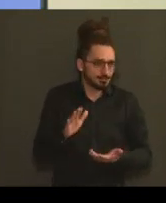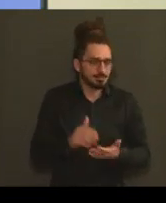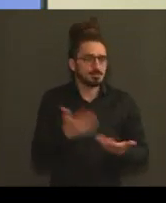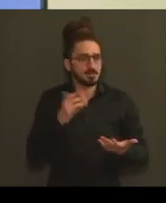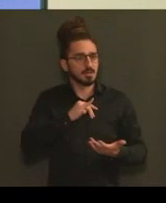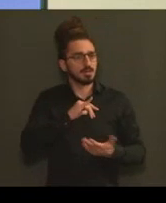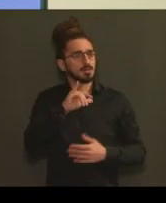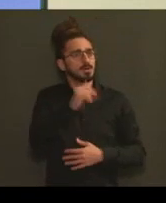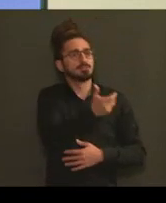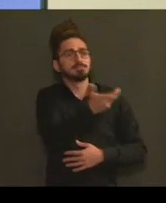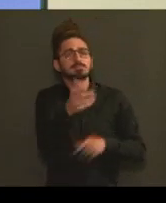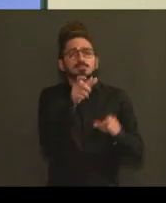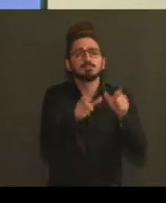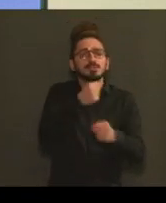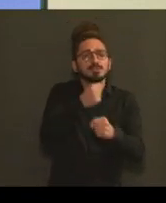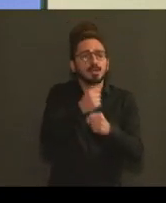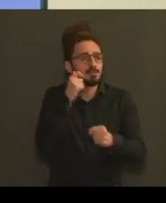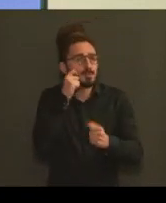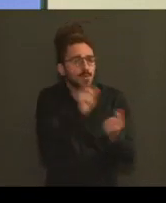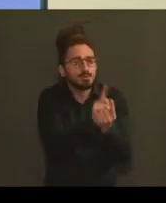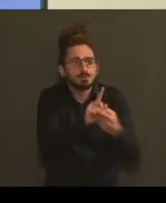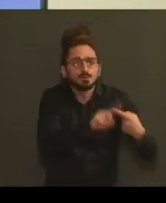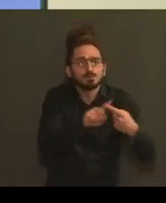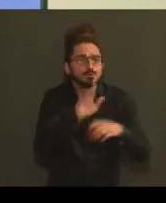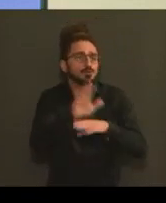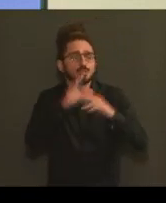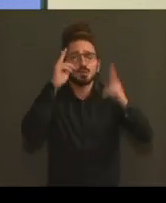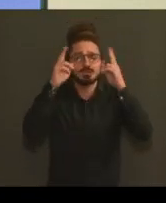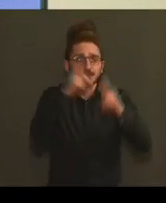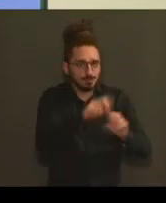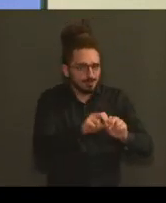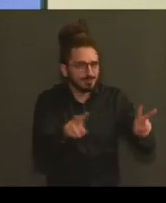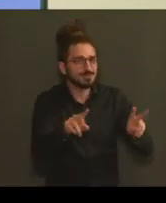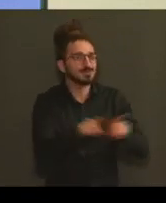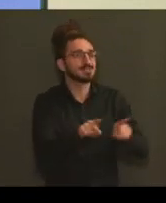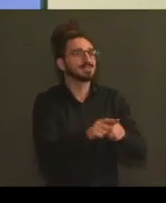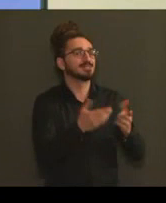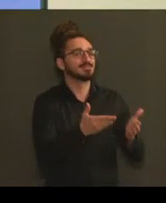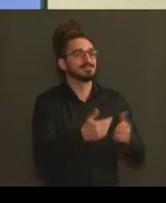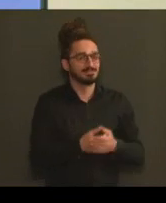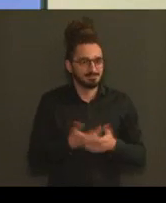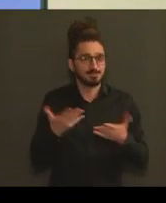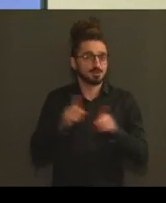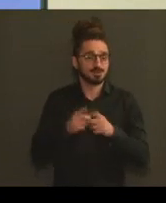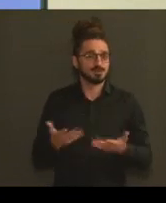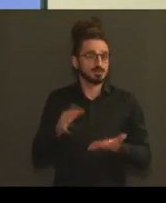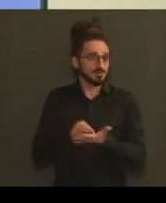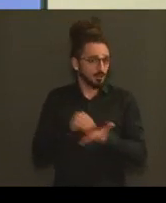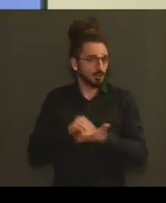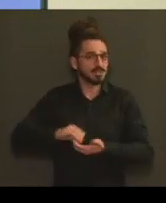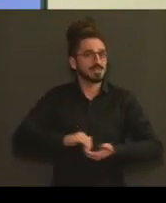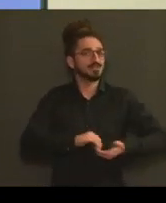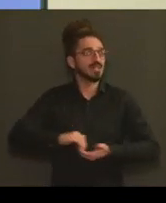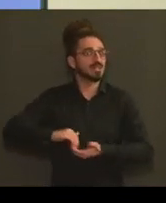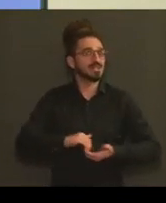les coiffeurs ont pu rouvrir. Nous sommes toujours aussi en hiver, et ceci est un contexte dans lequel les résultats que nous avons